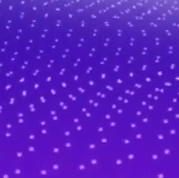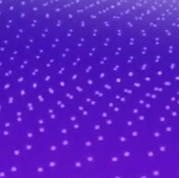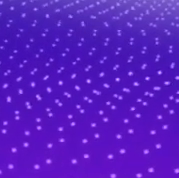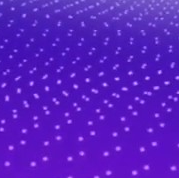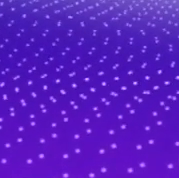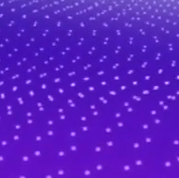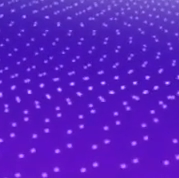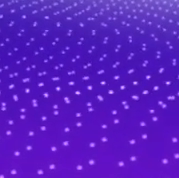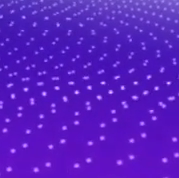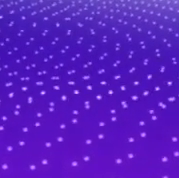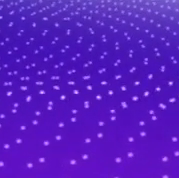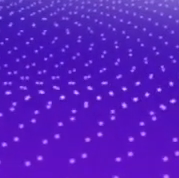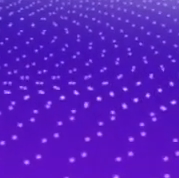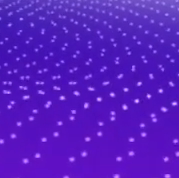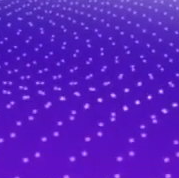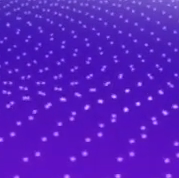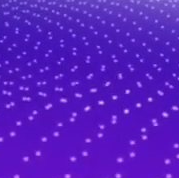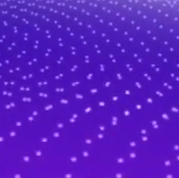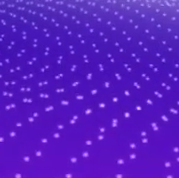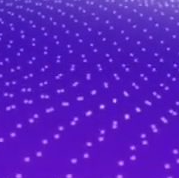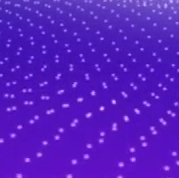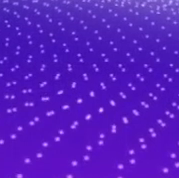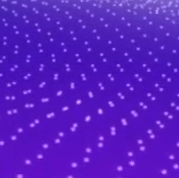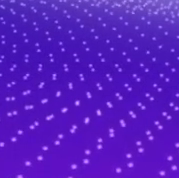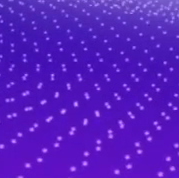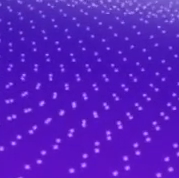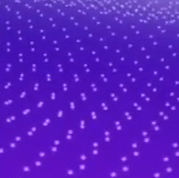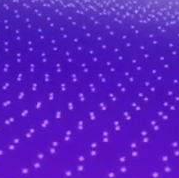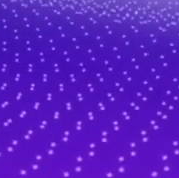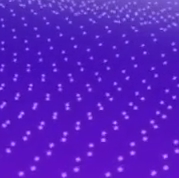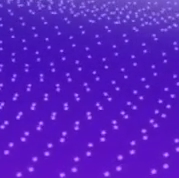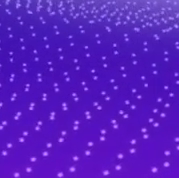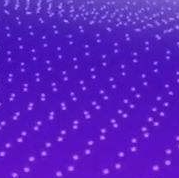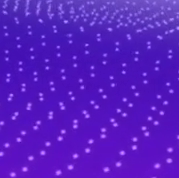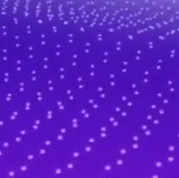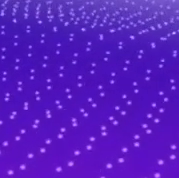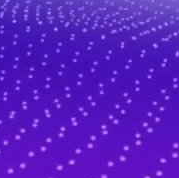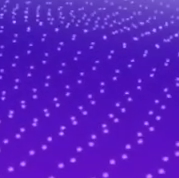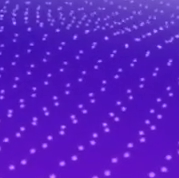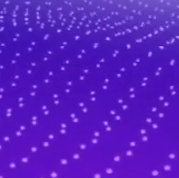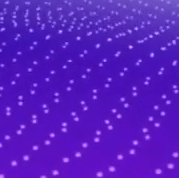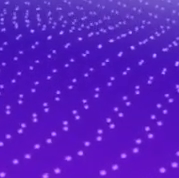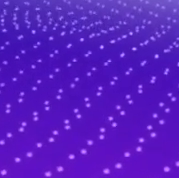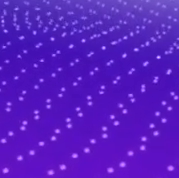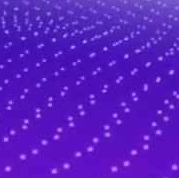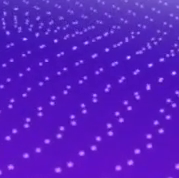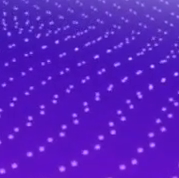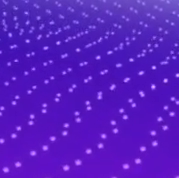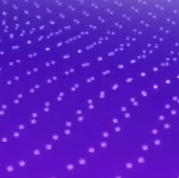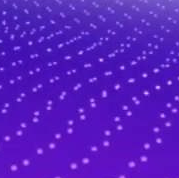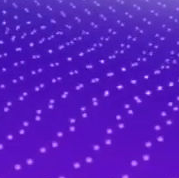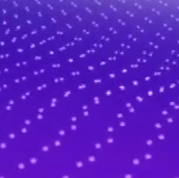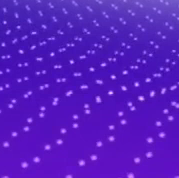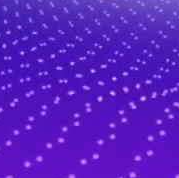133คนอิหร่าน49คนจีน22คนนอกจากนี้ยังเพิ่มที่เกาหลีใต้ฝรั่งเศสสเปนสหรั